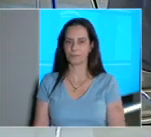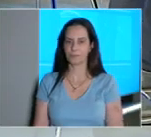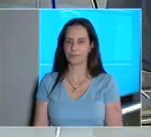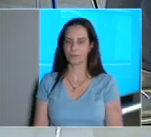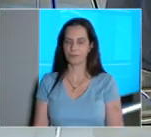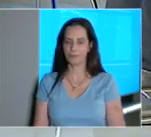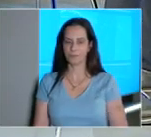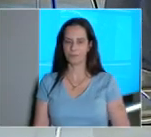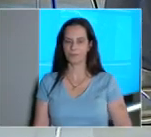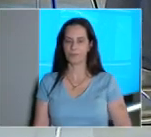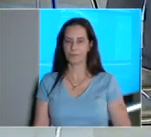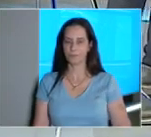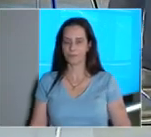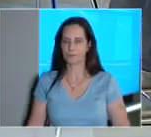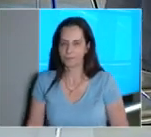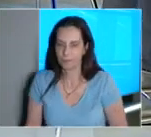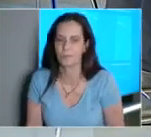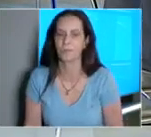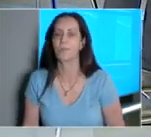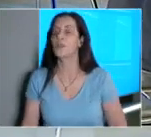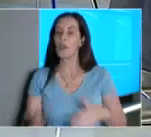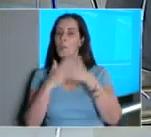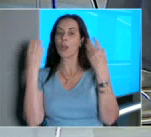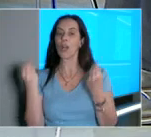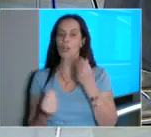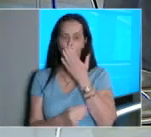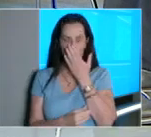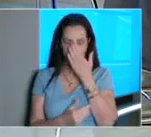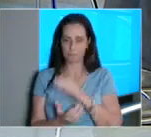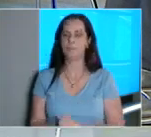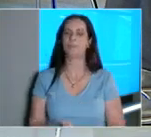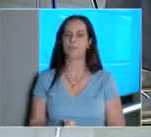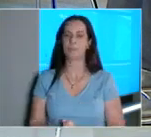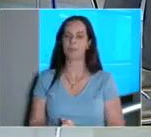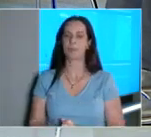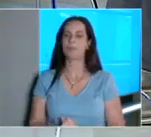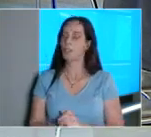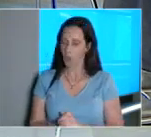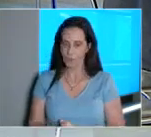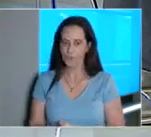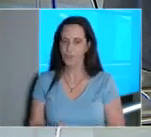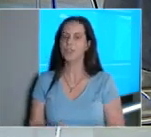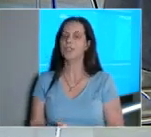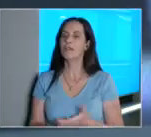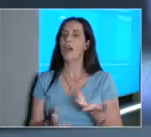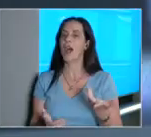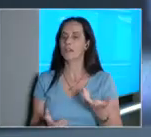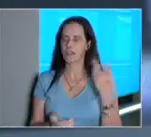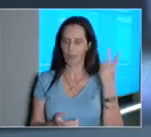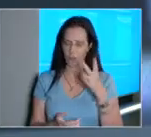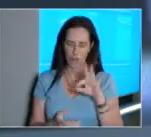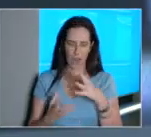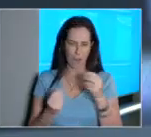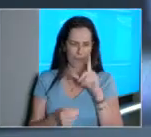ציוצי בוקר, בוקר טוב, בנצי רובין. בוקר טוב, יובל, מה שלומך? בסדר גמור. אז הרשת כמובן